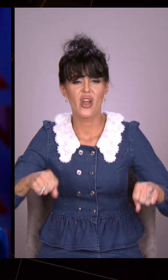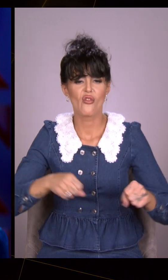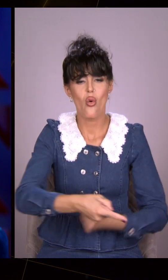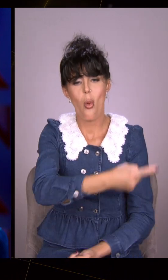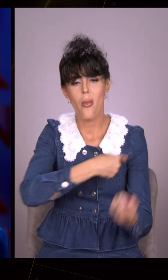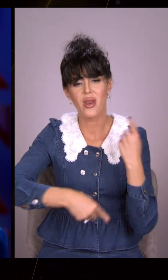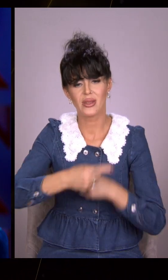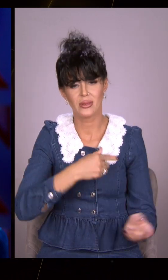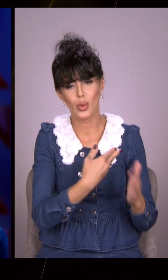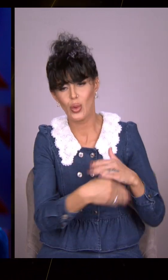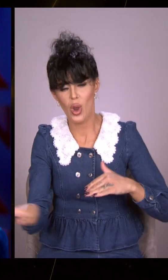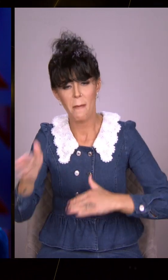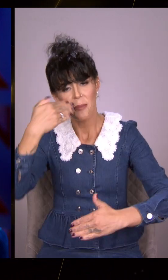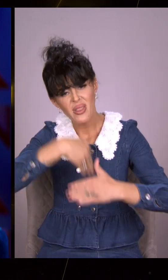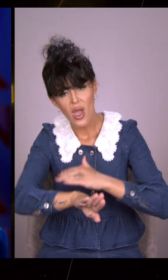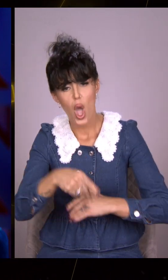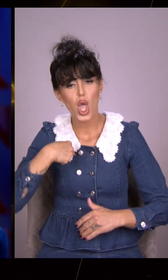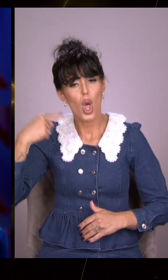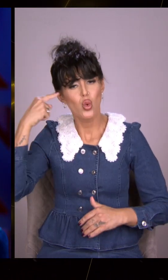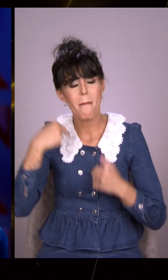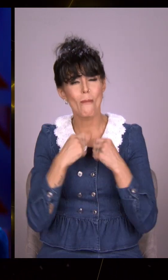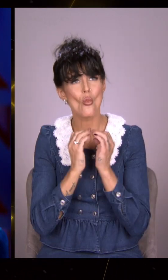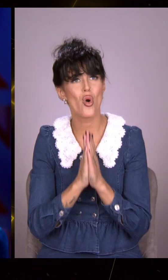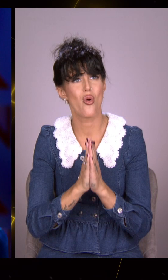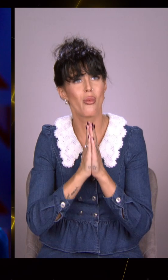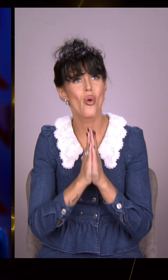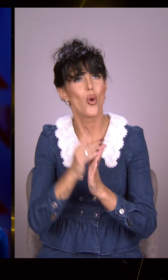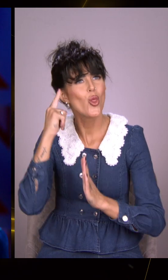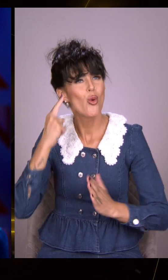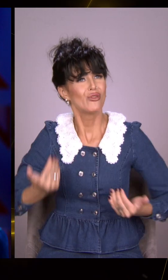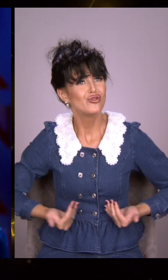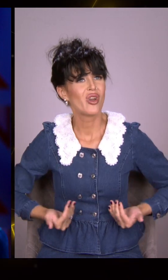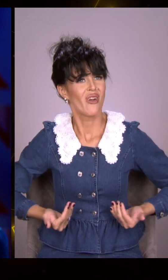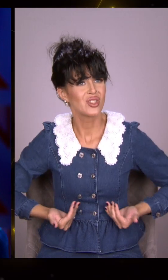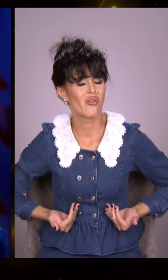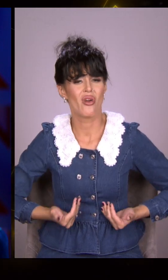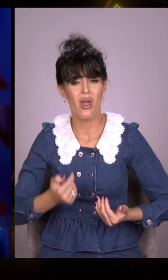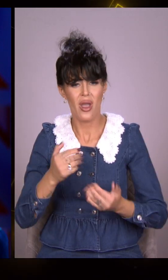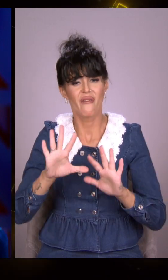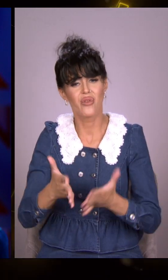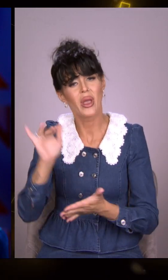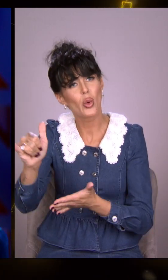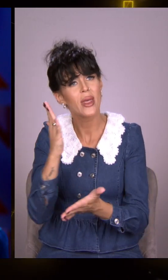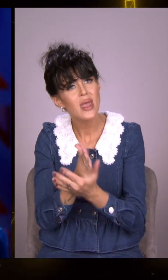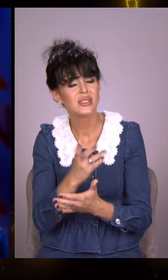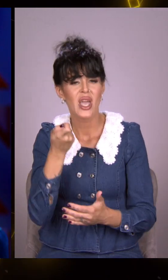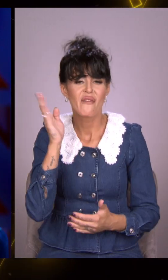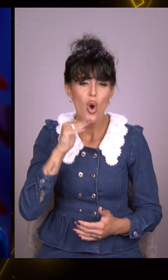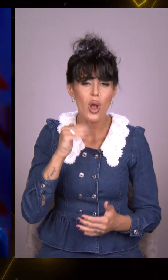десь сидять. Я молилася за них, думала, чи в них є водичка, чи в них є